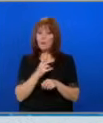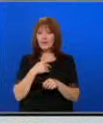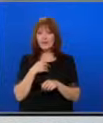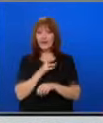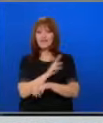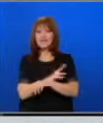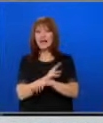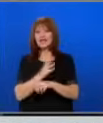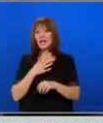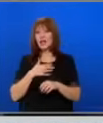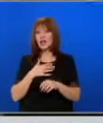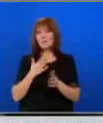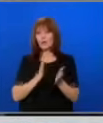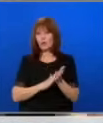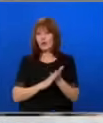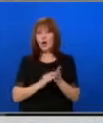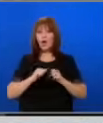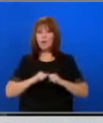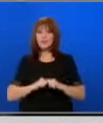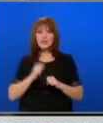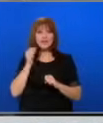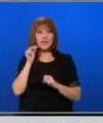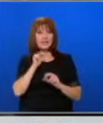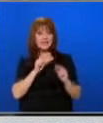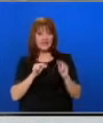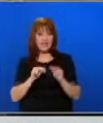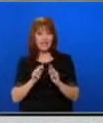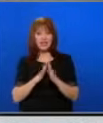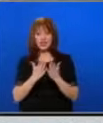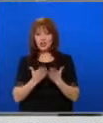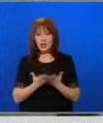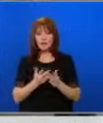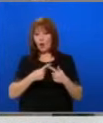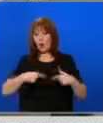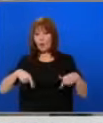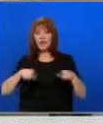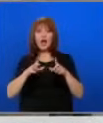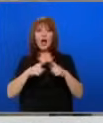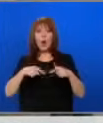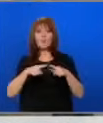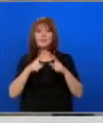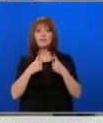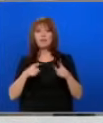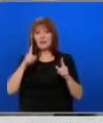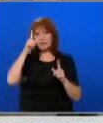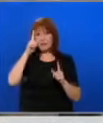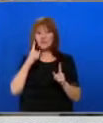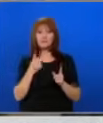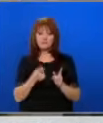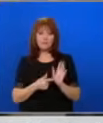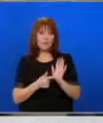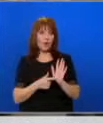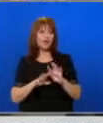детайли. Общински съветници и членове на партия Възраждане обградиха входа на областната управа в София с намерение да им покажат